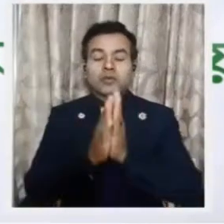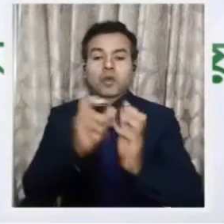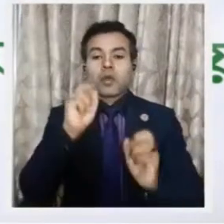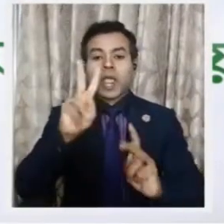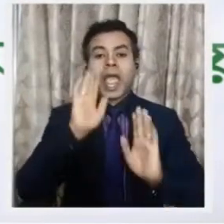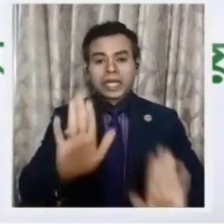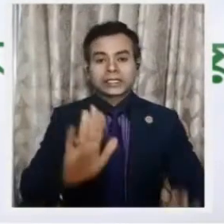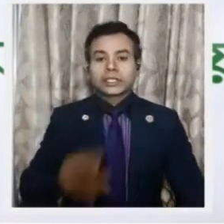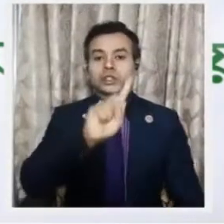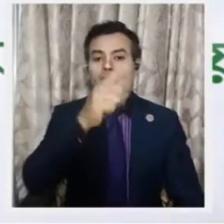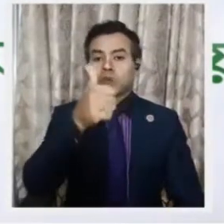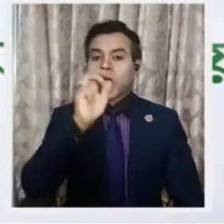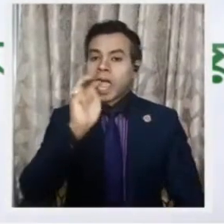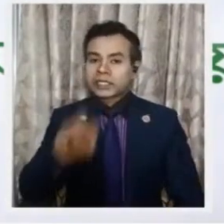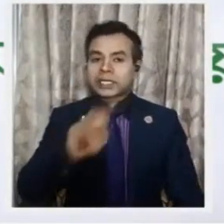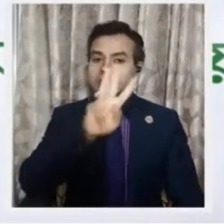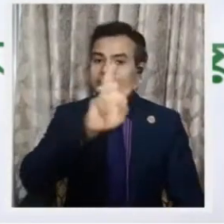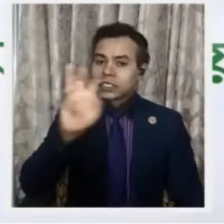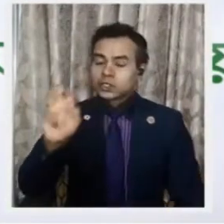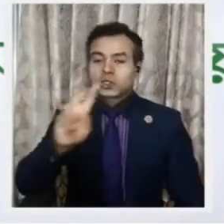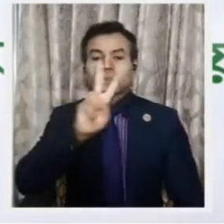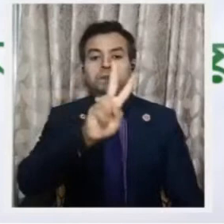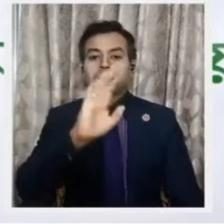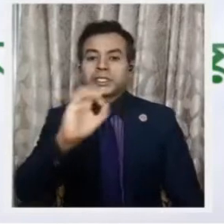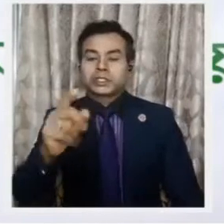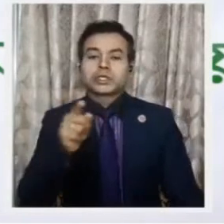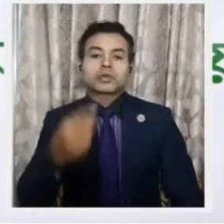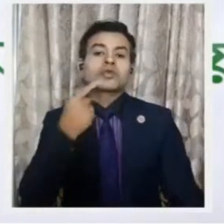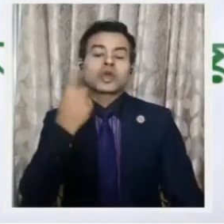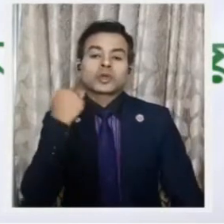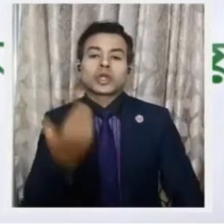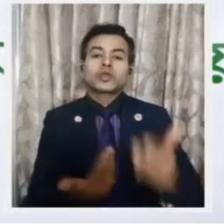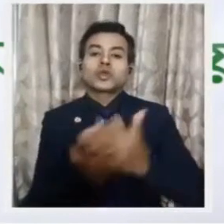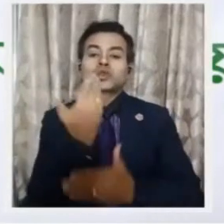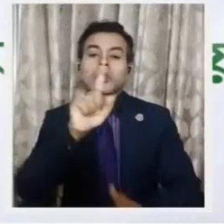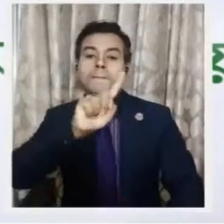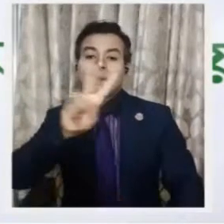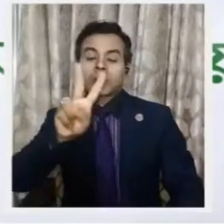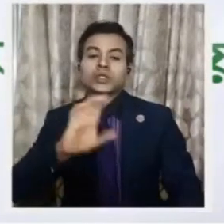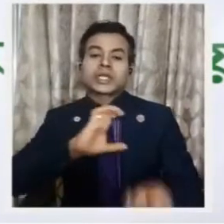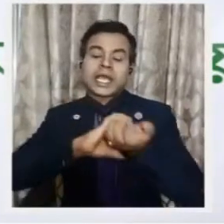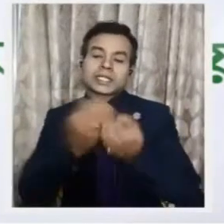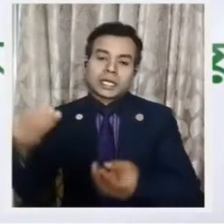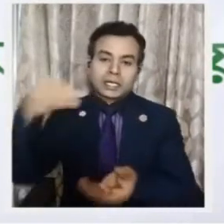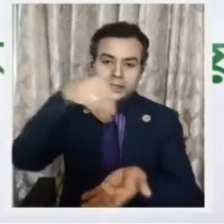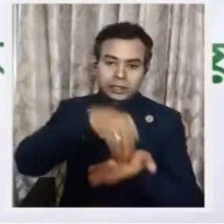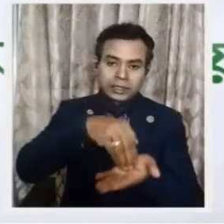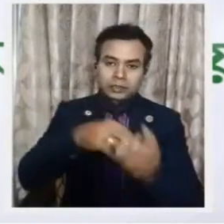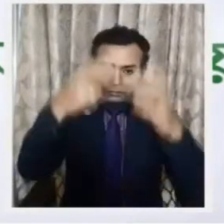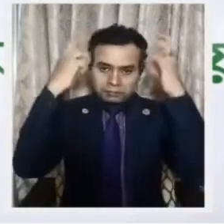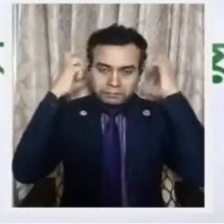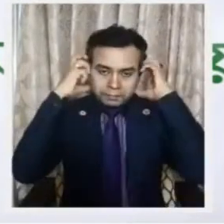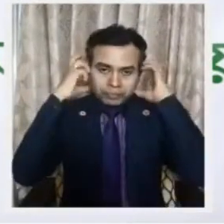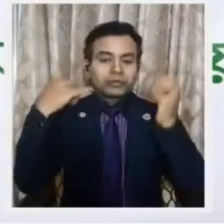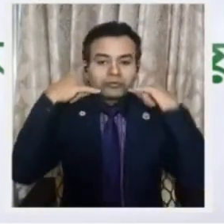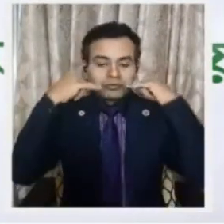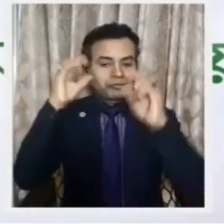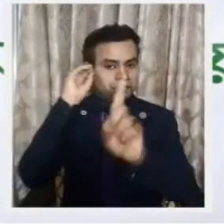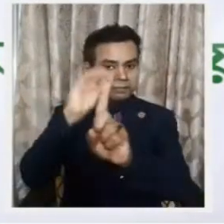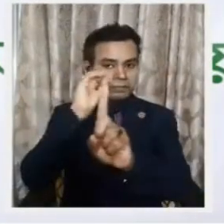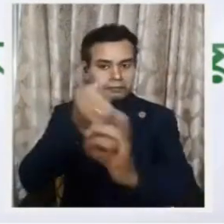1,06,34,830টি। অনলাইন প্ল্যাটফর্ম মুক্ত পাঠে হটলাইন সেবা দেওয়ার জন্য প্রশিক্ষণপ্রাপ্ত চিকিৎসক 16,320 জন,